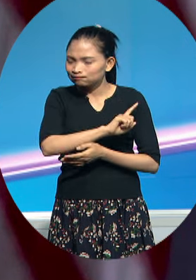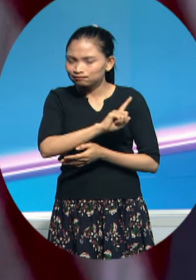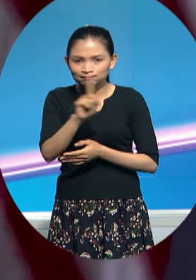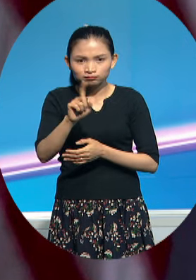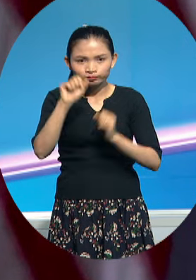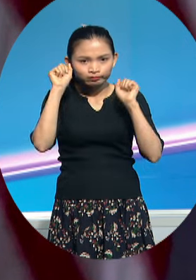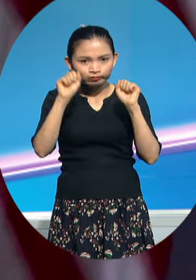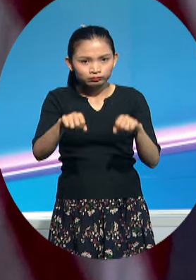Cử của ông